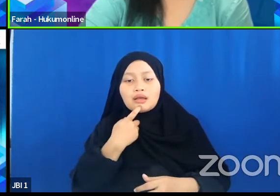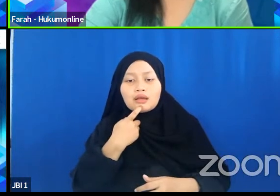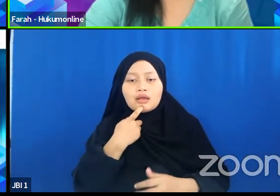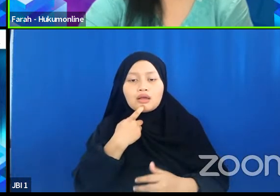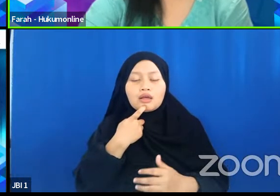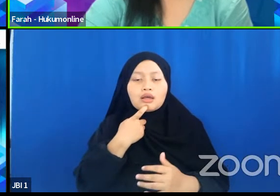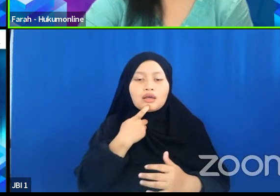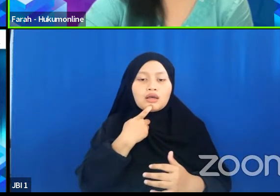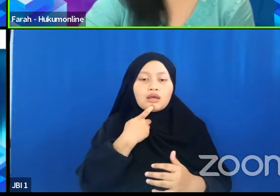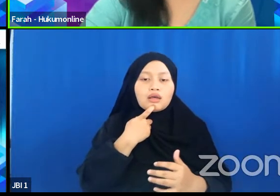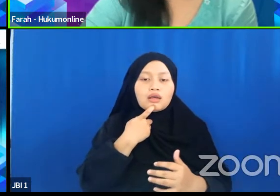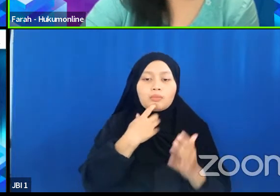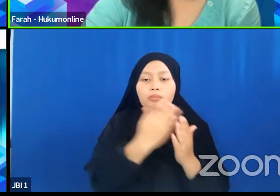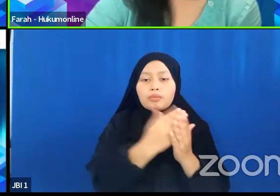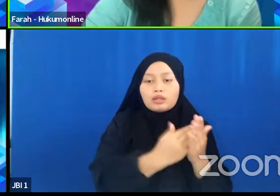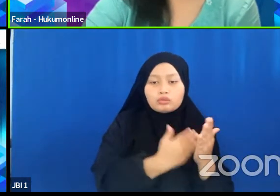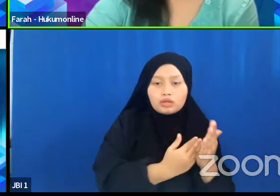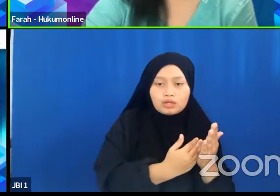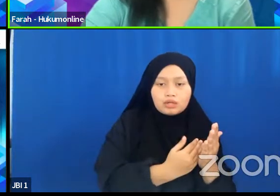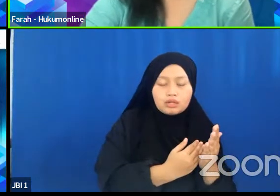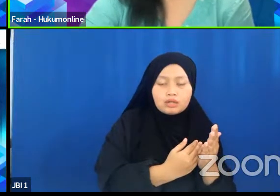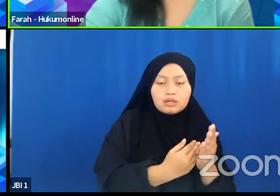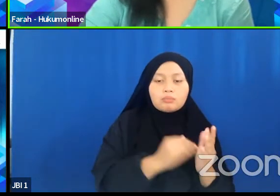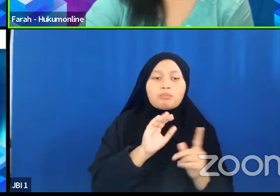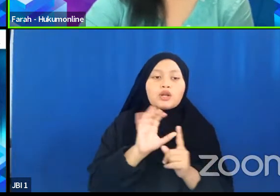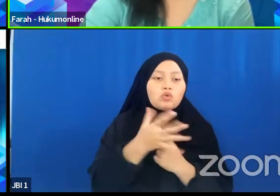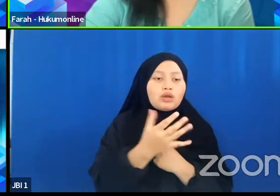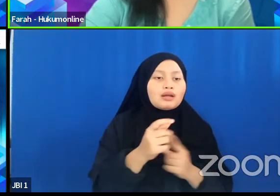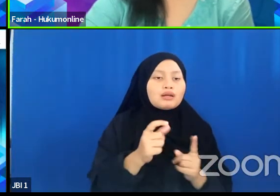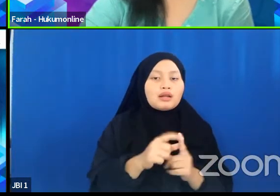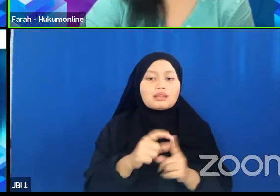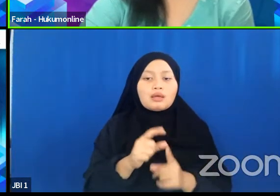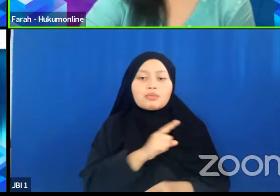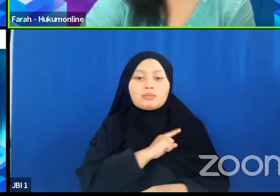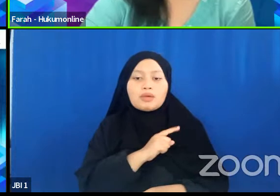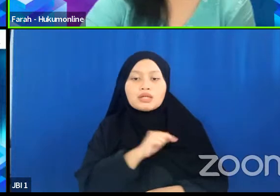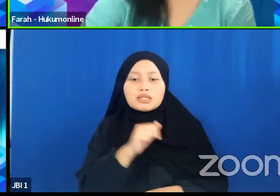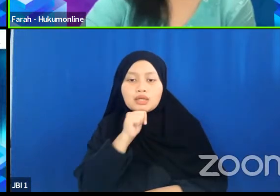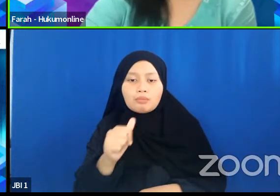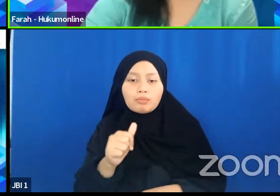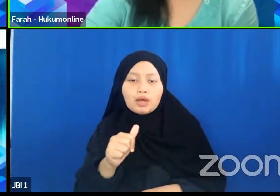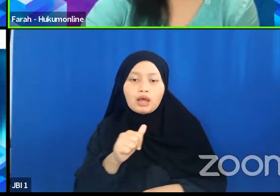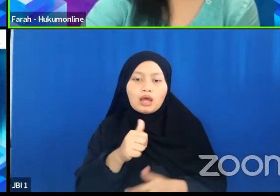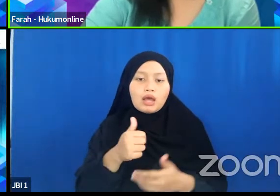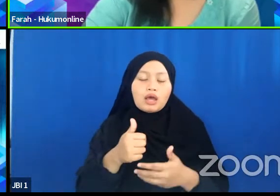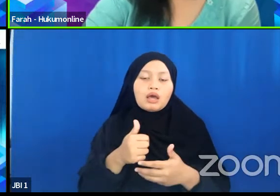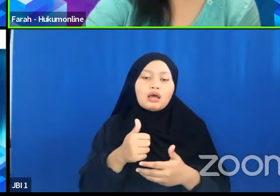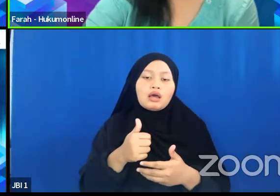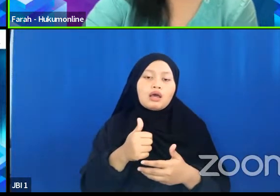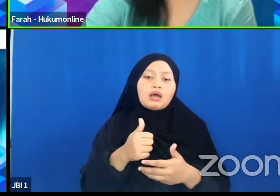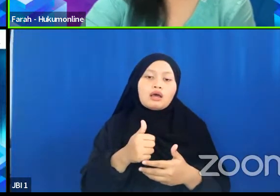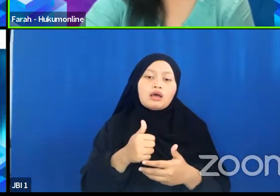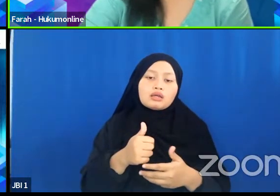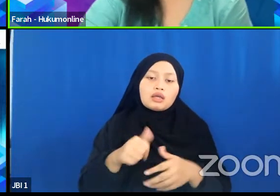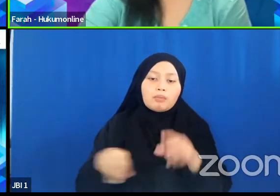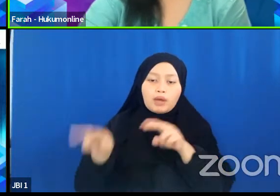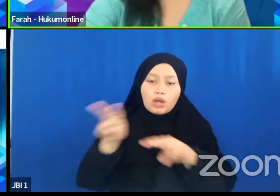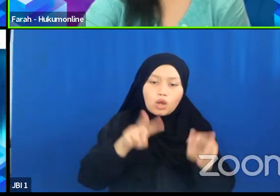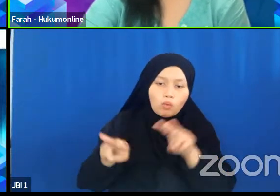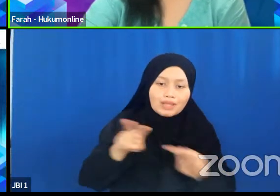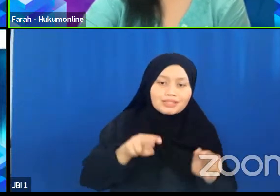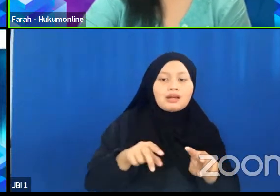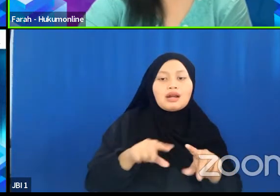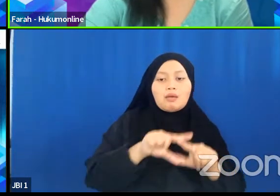regulator eh personal data protection ini otoritasnya apakah menjadi izin si yang independen ataukah akan